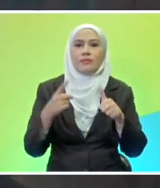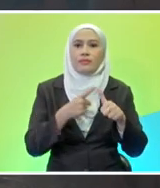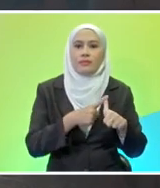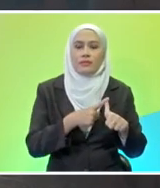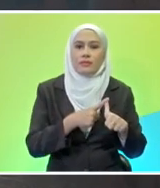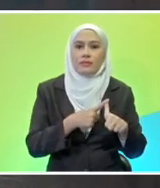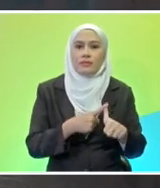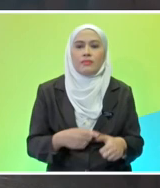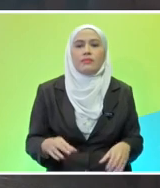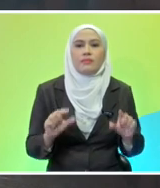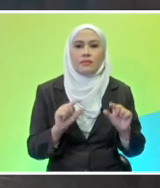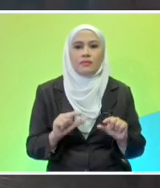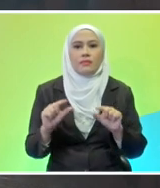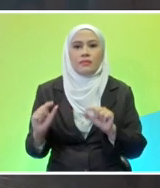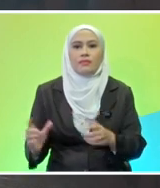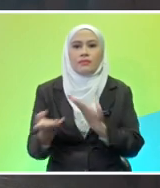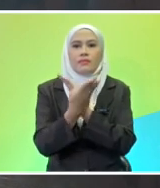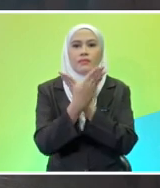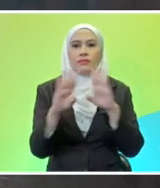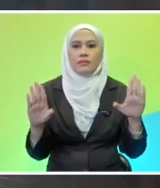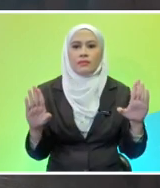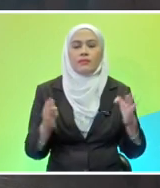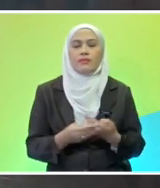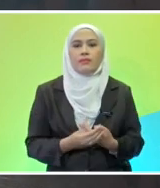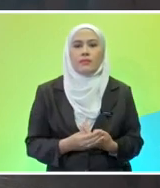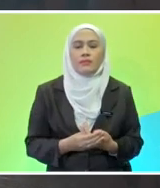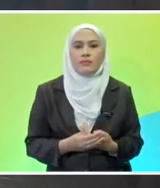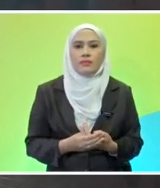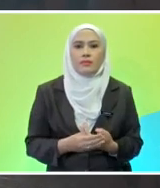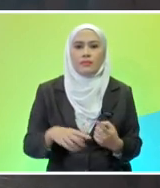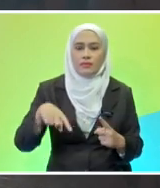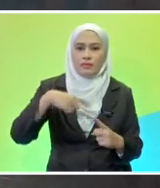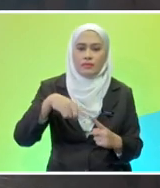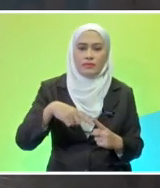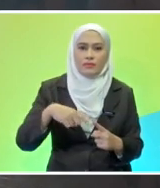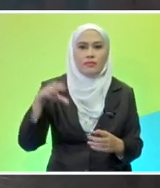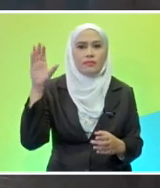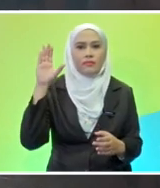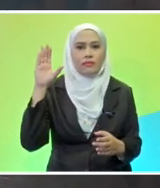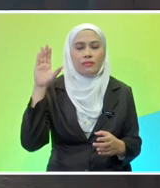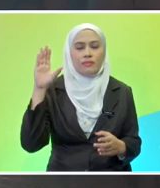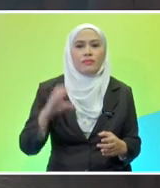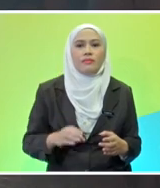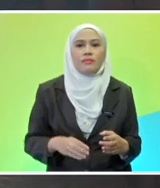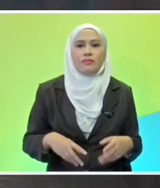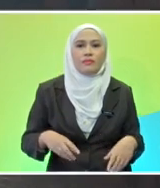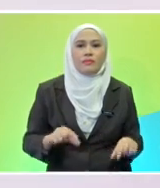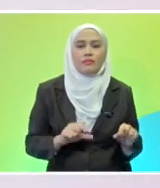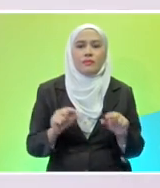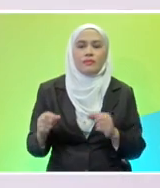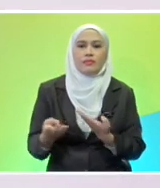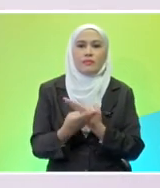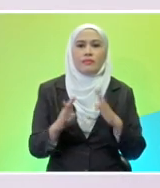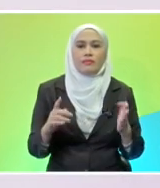pergerakan bebas. Boleh tak kalau cikgu tanya Akmal, bila Akmal dengar pergerakan bebas? Akmal rasa pergerakan macam mana?